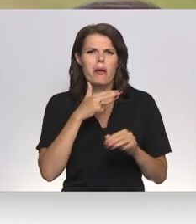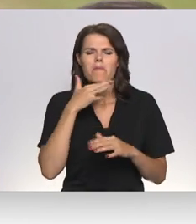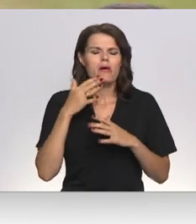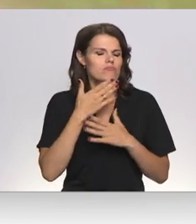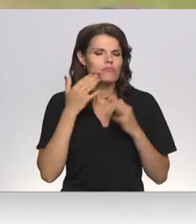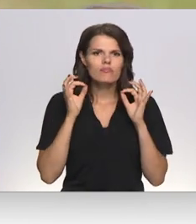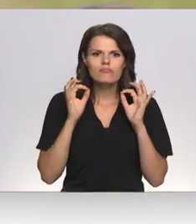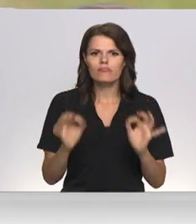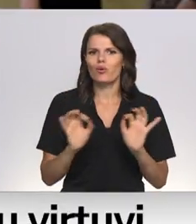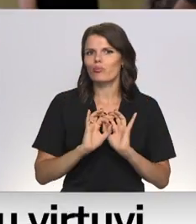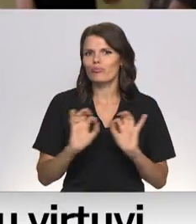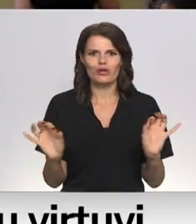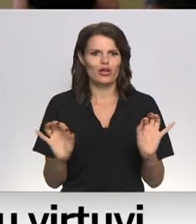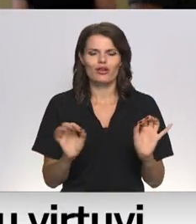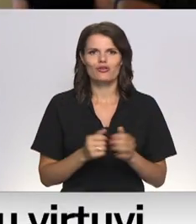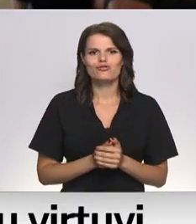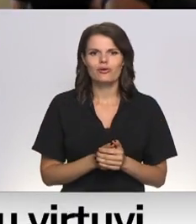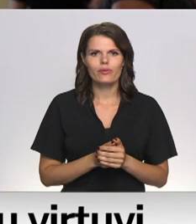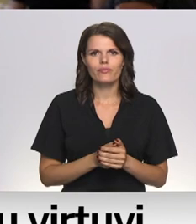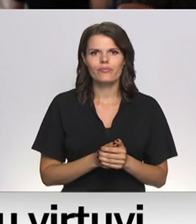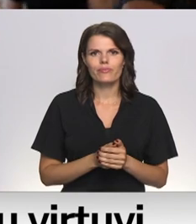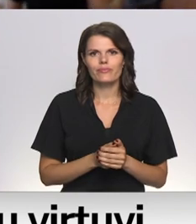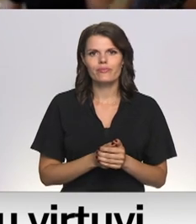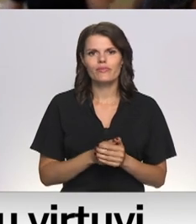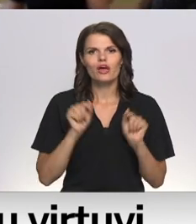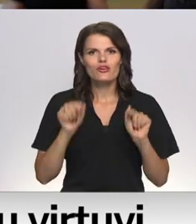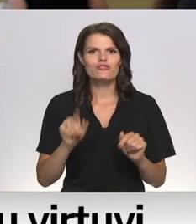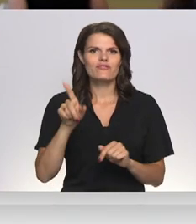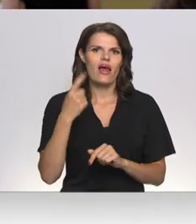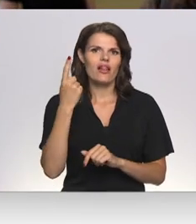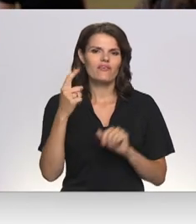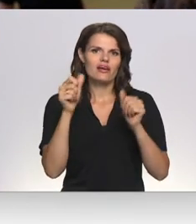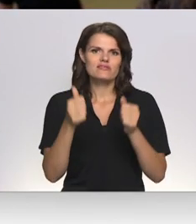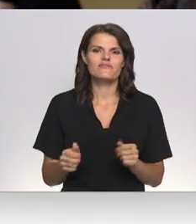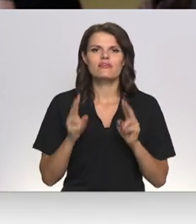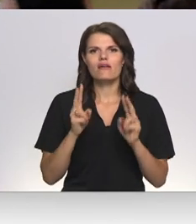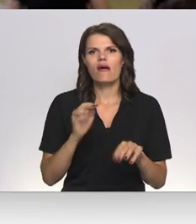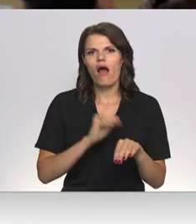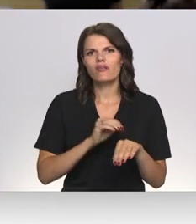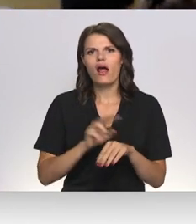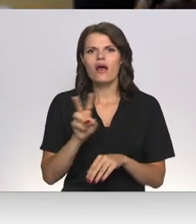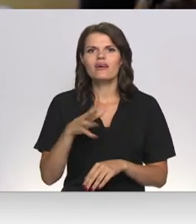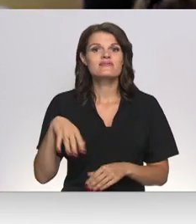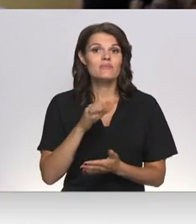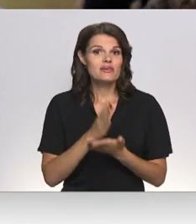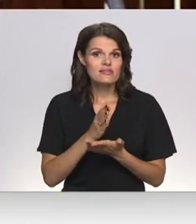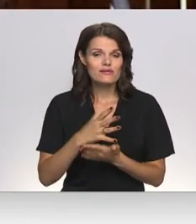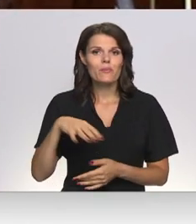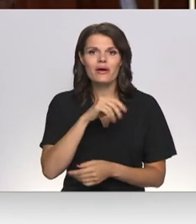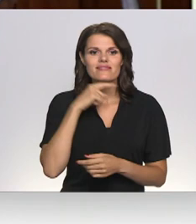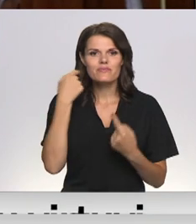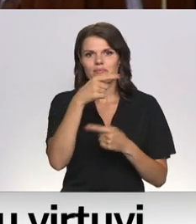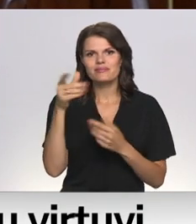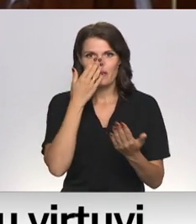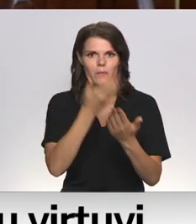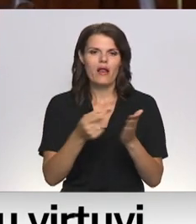pārsātināts. Brīnišķīgi. Tā ir šodien napaminājiet. Šis ir vēl viens veids, kā atgādināt, kas mēs esam. Mēs gribam citiem